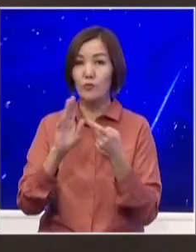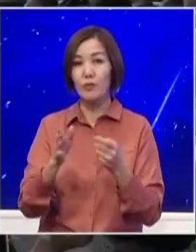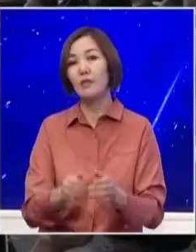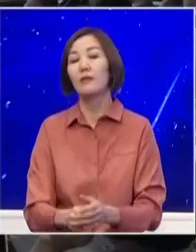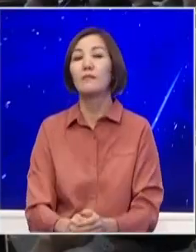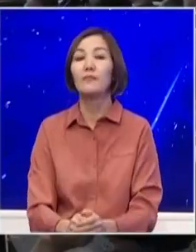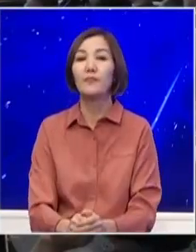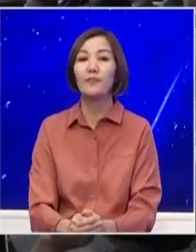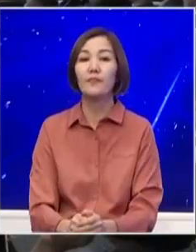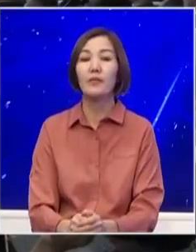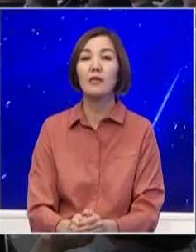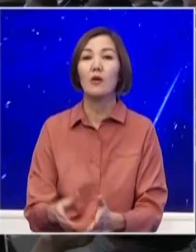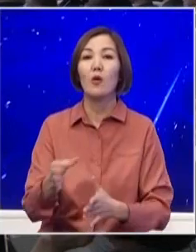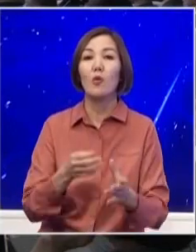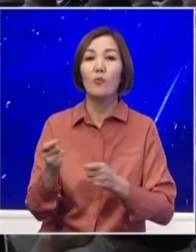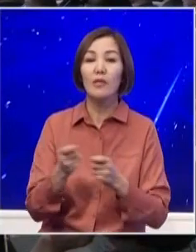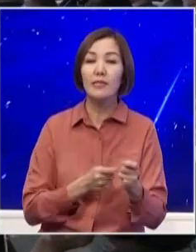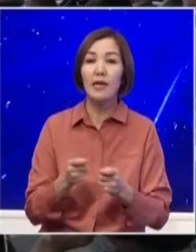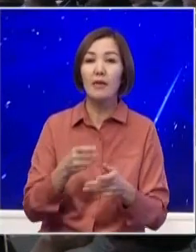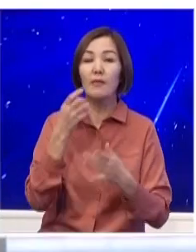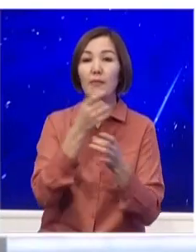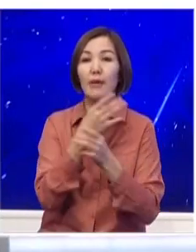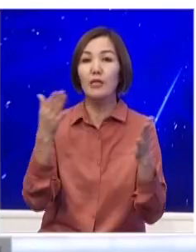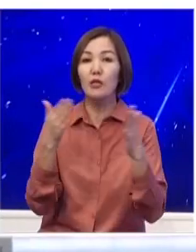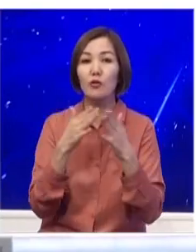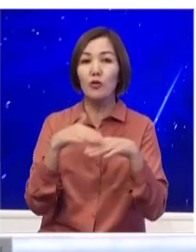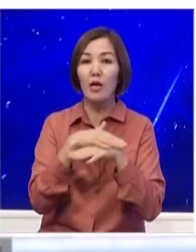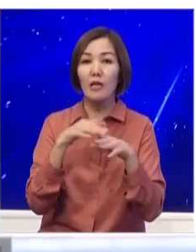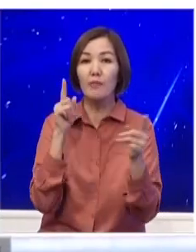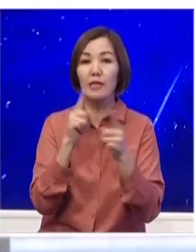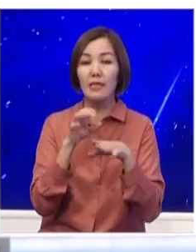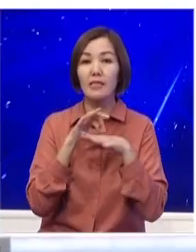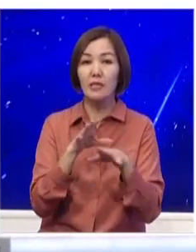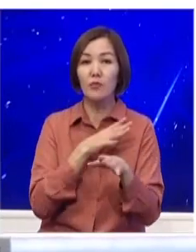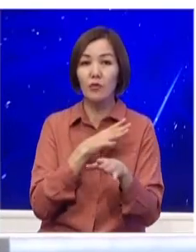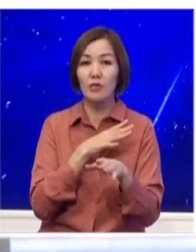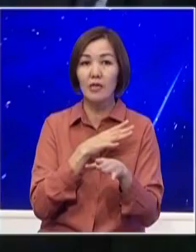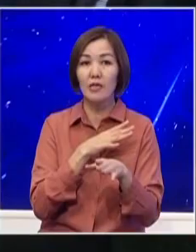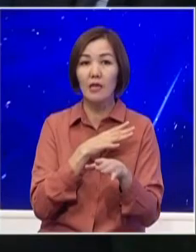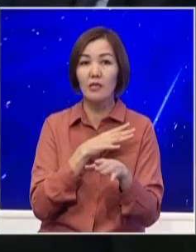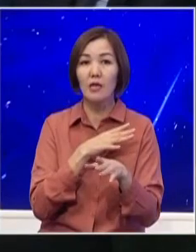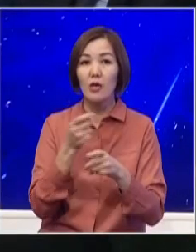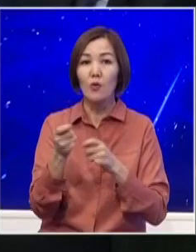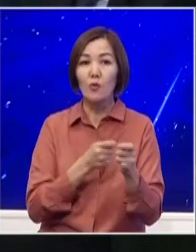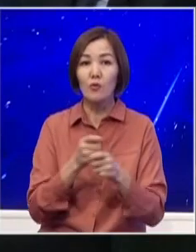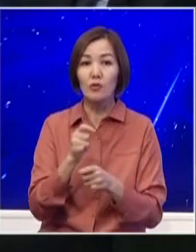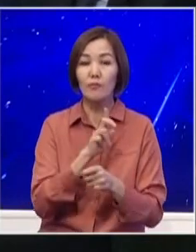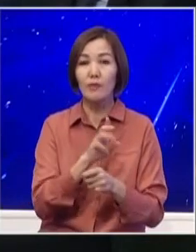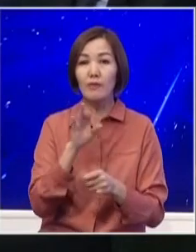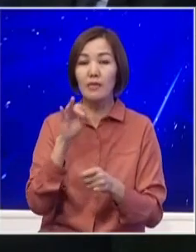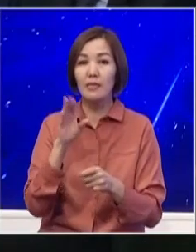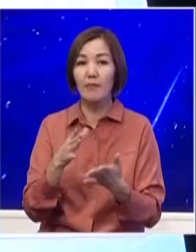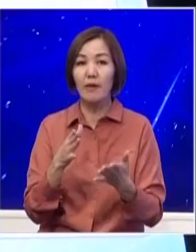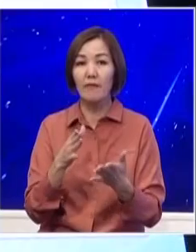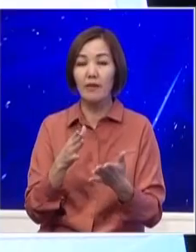Жақсы. Бұдан кейін облыс әкімі аудандық мәдениет үйінде жергілікті тұрғындармен кеңейтілген кездесу өткізді. Өңір жұртшылығы Бейбіт Исабаевты